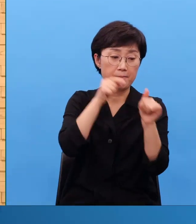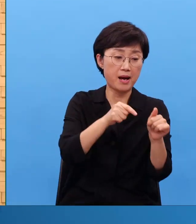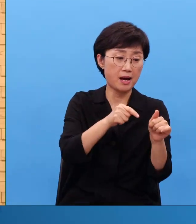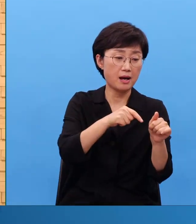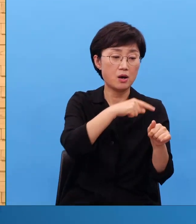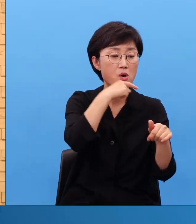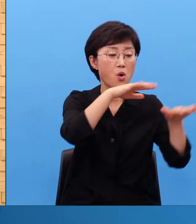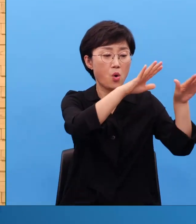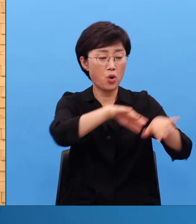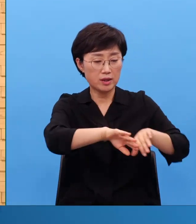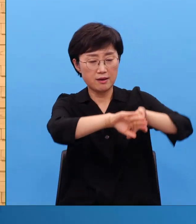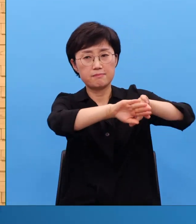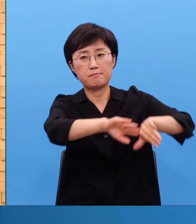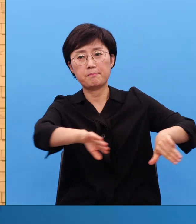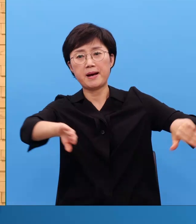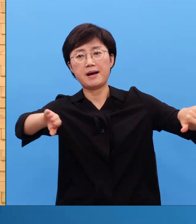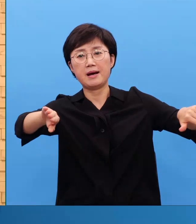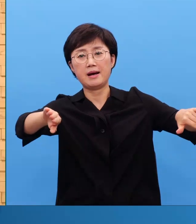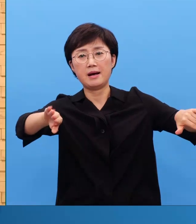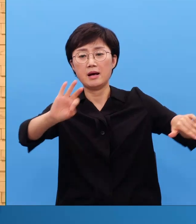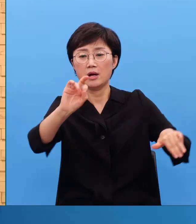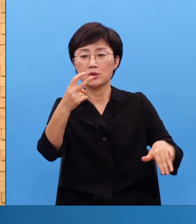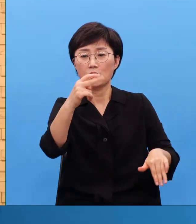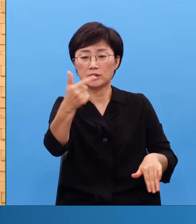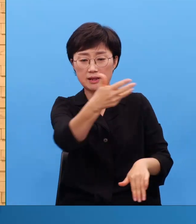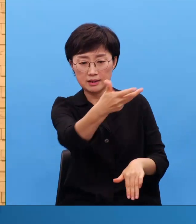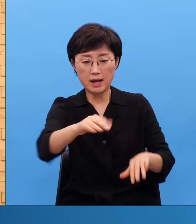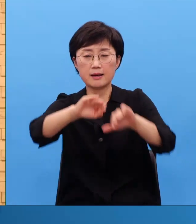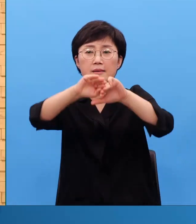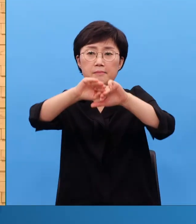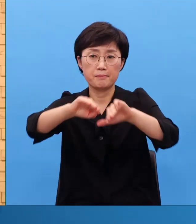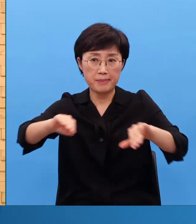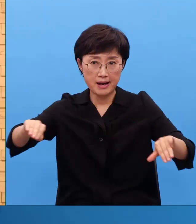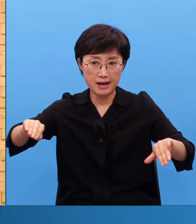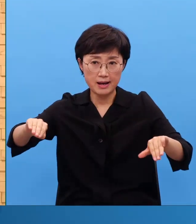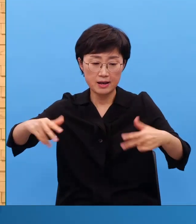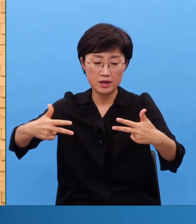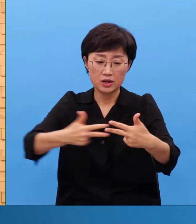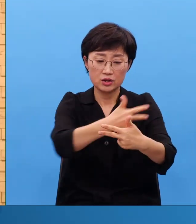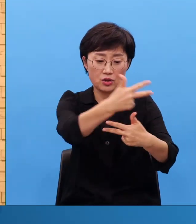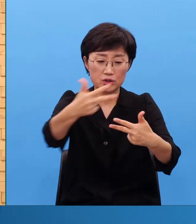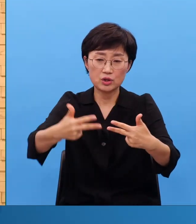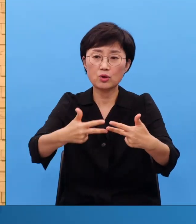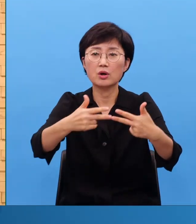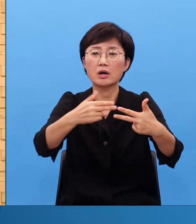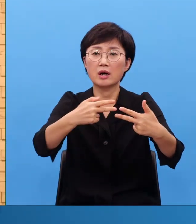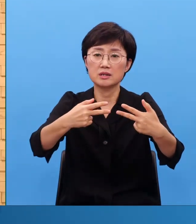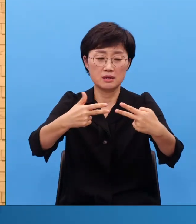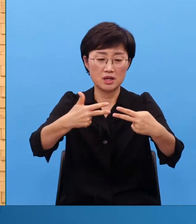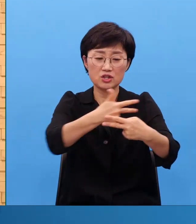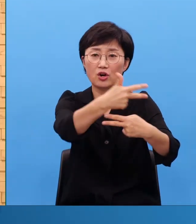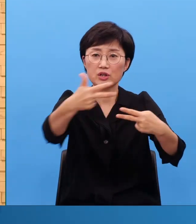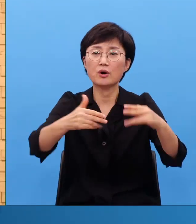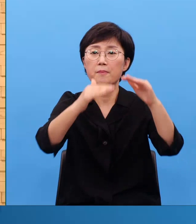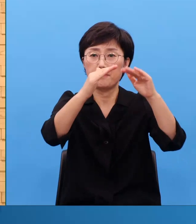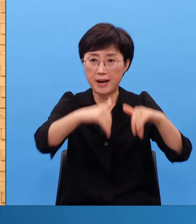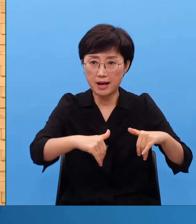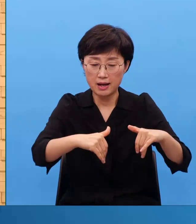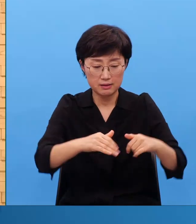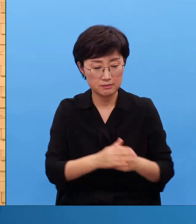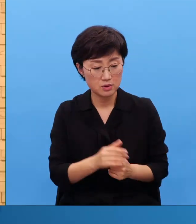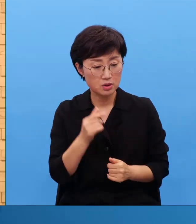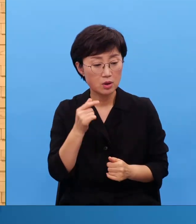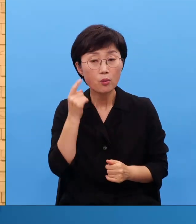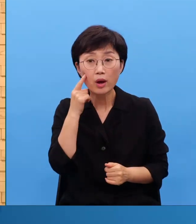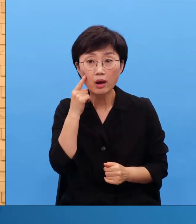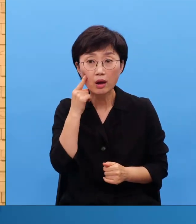여리고도 무너뜨린 거예요. With the power of the throne, they were able to split in half the Red Sea, the Jordan River, and break down the walls 왜 of Jericho. 그렇습니까? Why was that? 이스라엘 민족을 인도해서 가야 되니까.